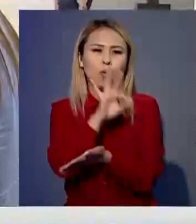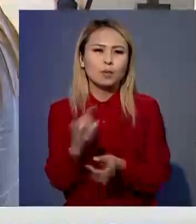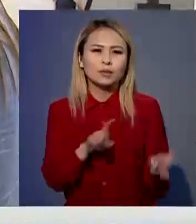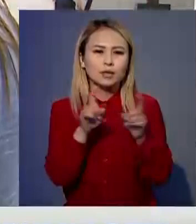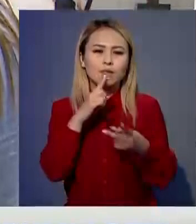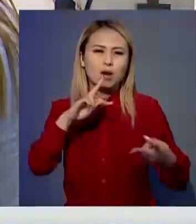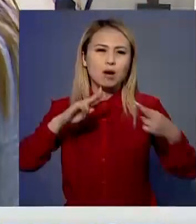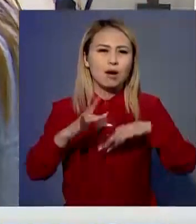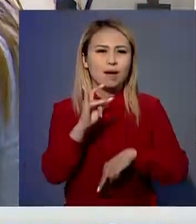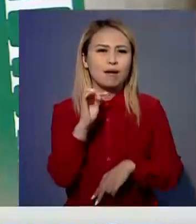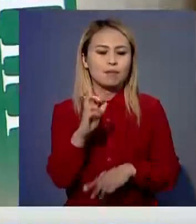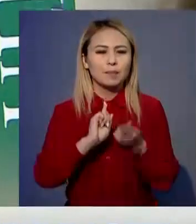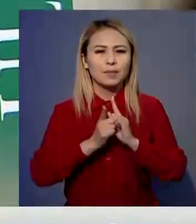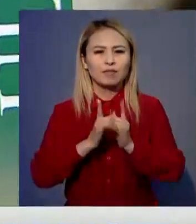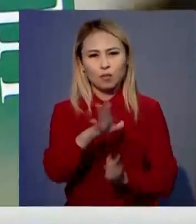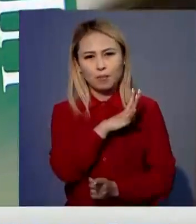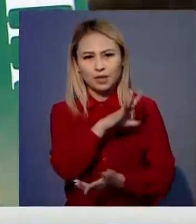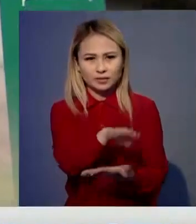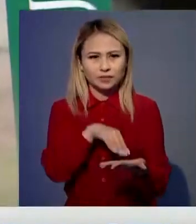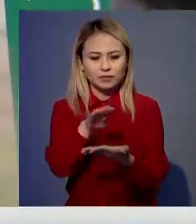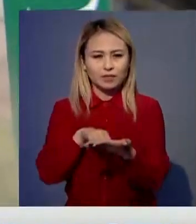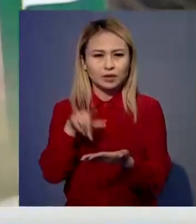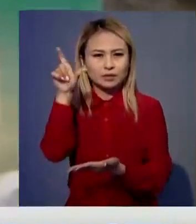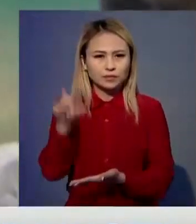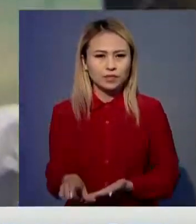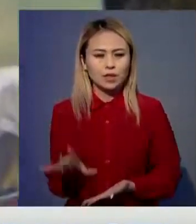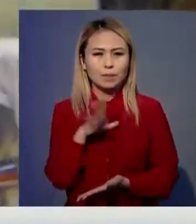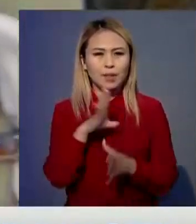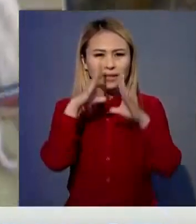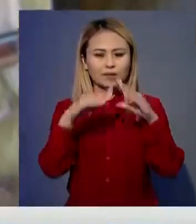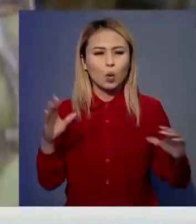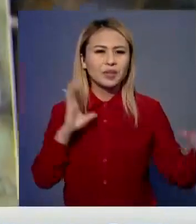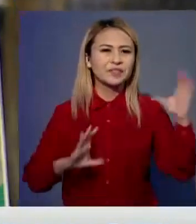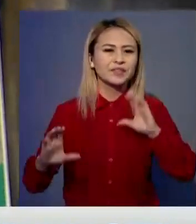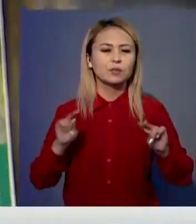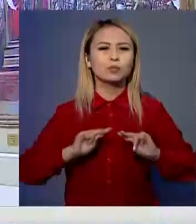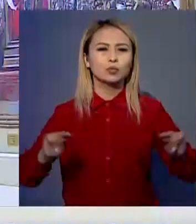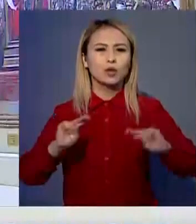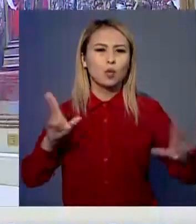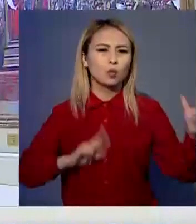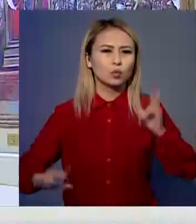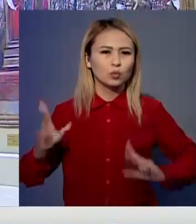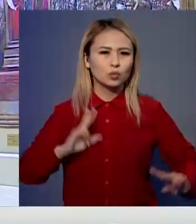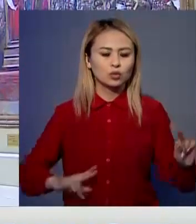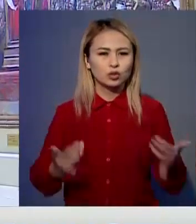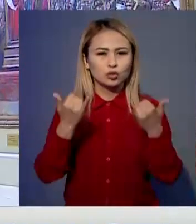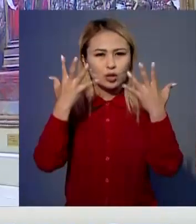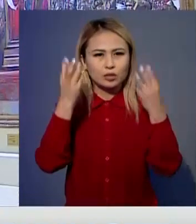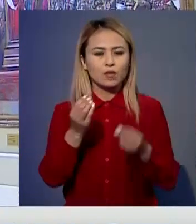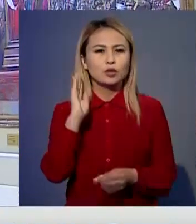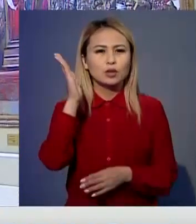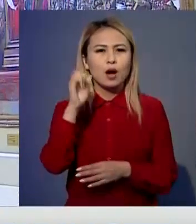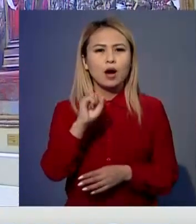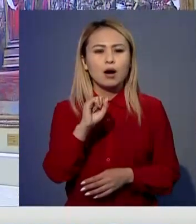тіліне аударған жазушы Мұхаммед Риат Халуаш болды. Мысырлық университеттердің бірінде сабақ беретін қаламгер алдағы уақытта «Алтын